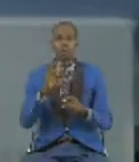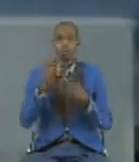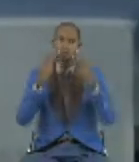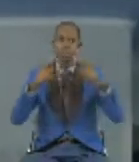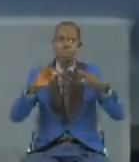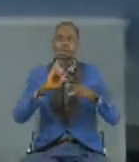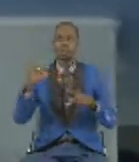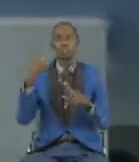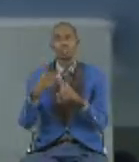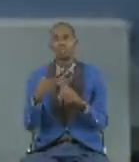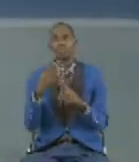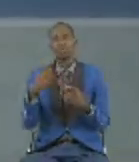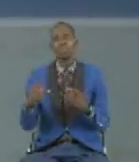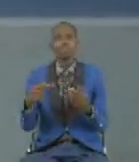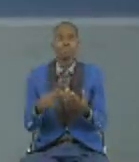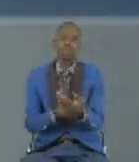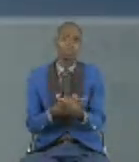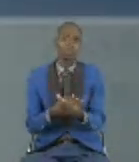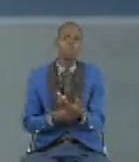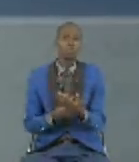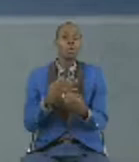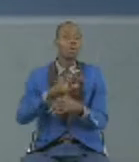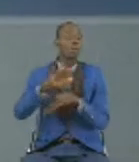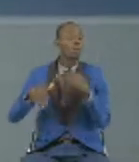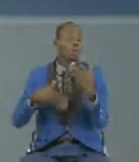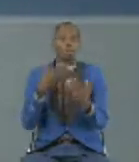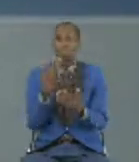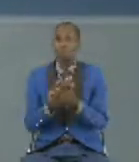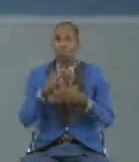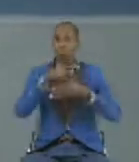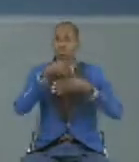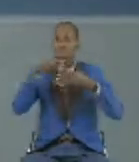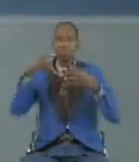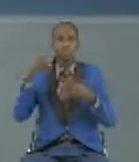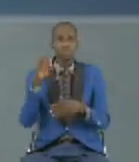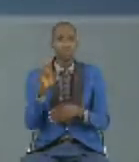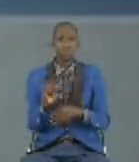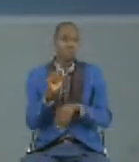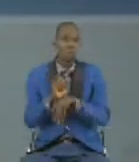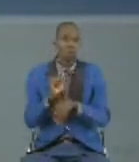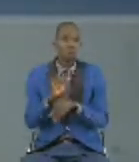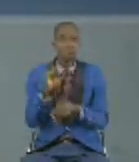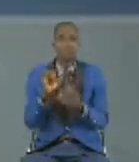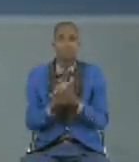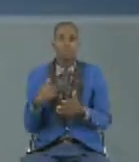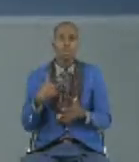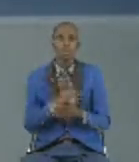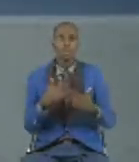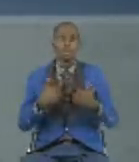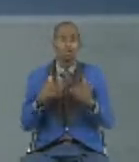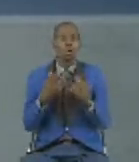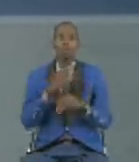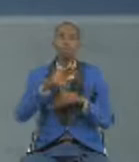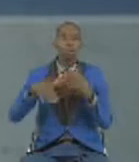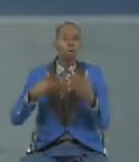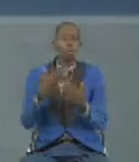la parole de l'Évangile, de toutes les professions que nous avons, de toutes les